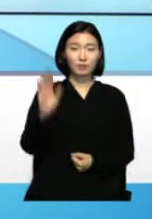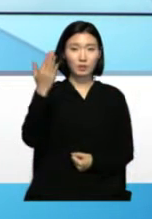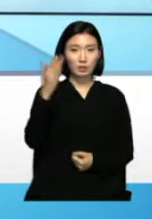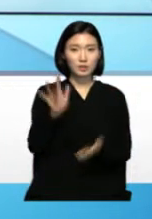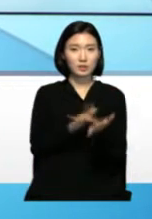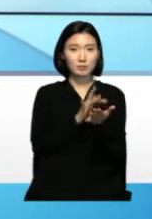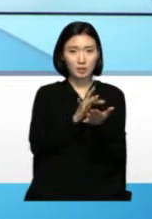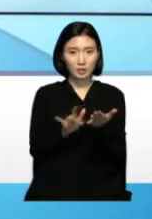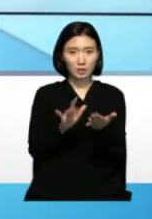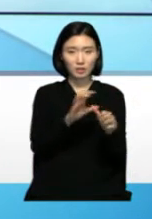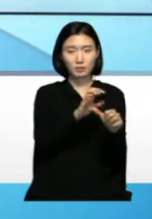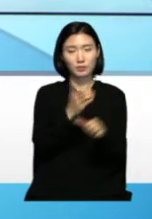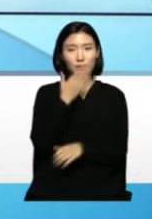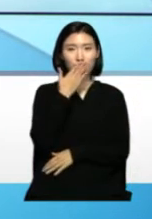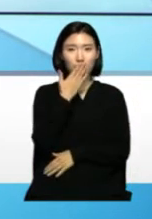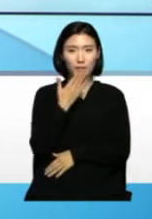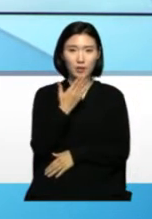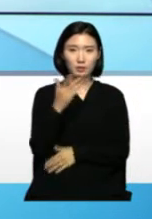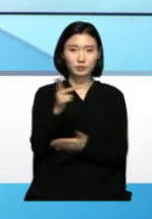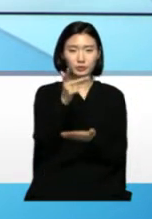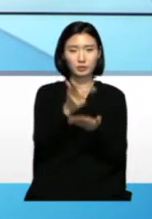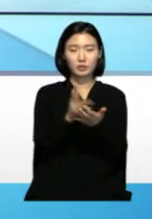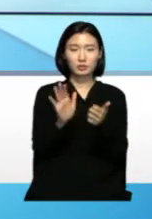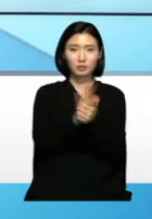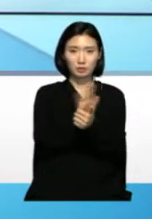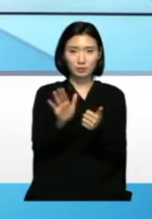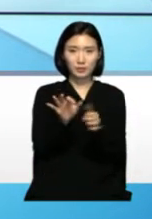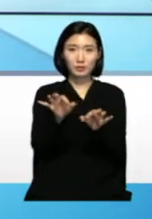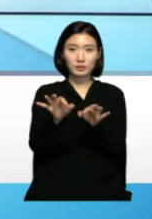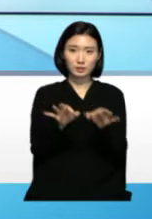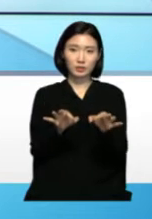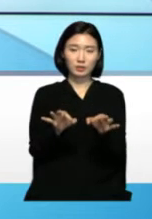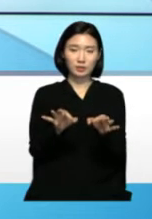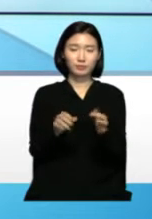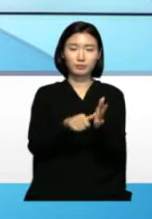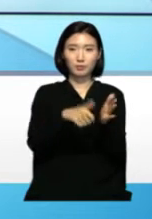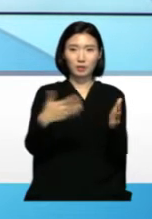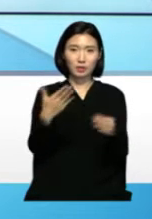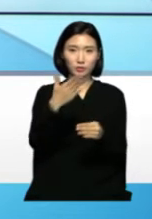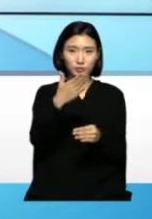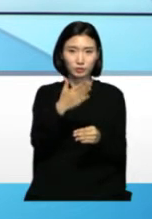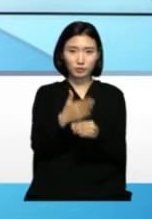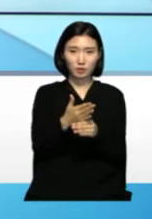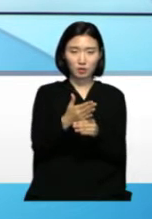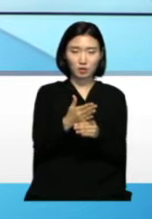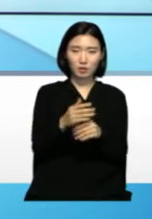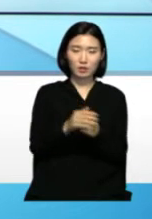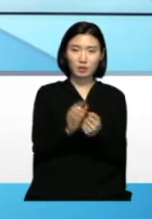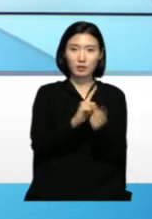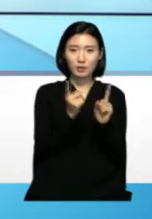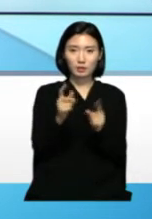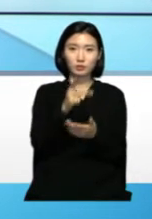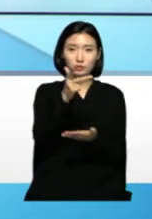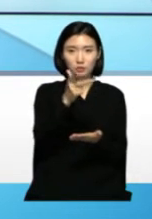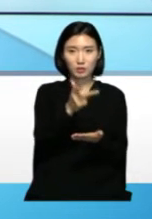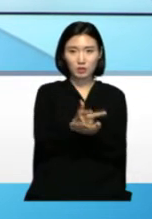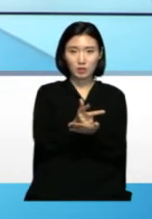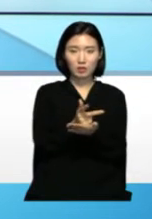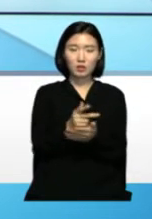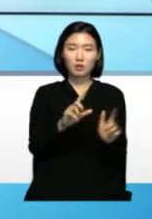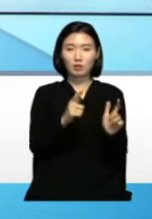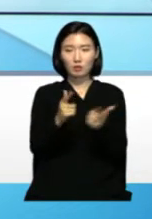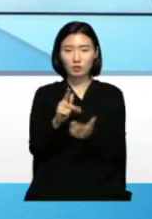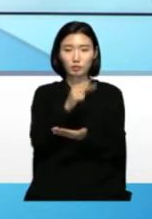최근 스마트폰으로 이용할 수 있는 주차 서비스 시장이 떠오르고 있습니다. 발렛 주차부터 소상공인을 위한 주차